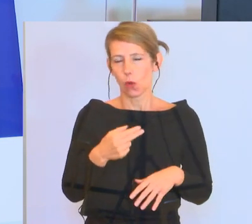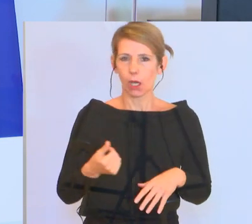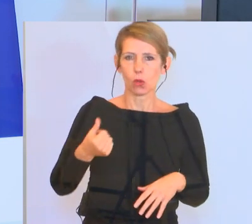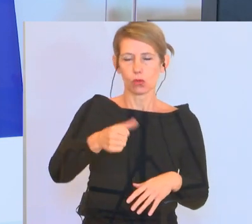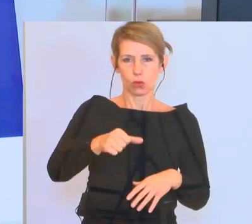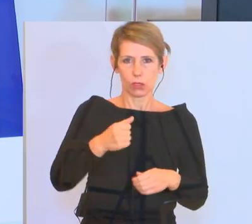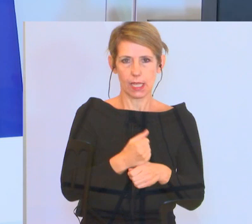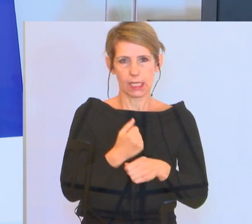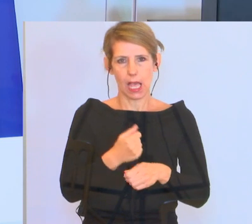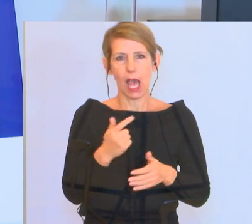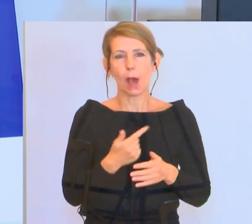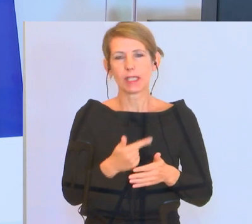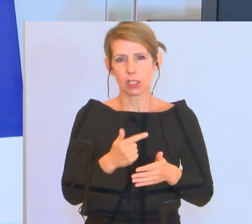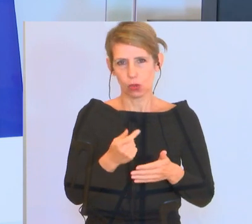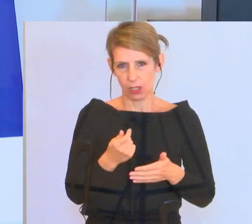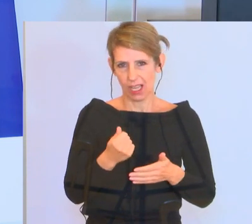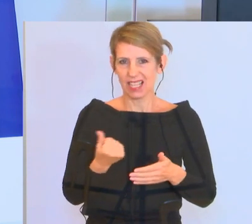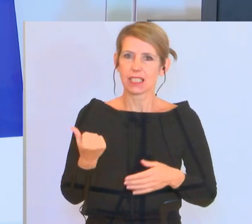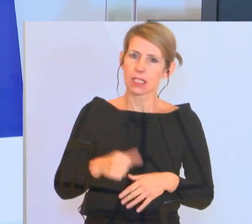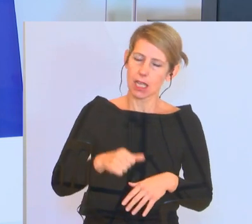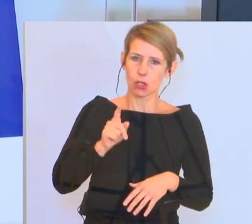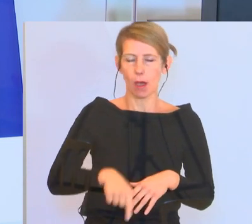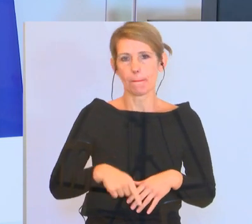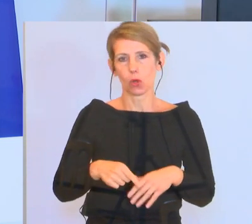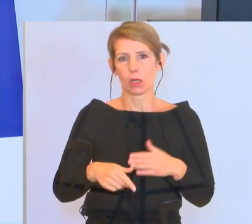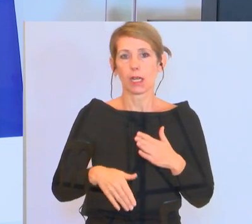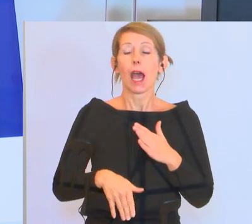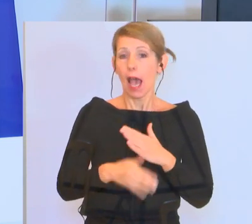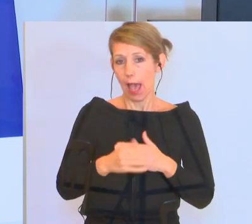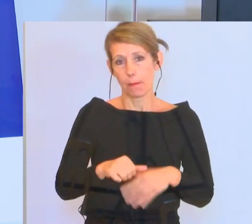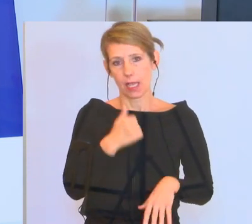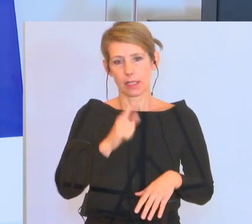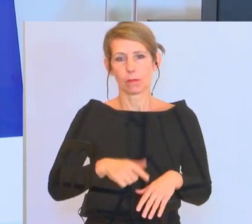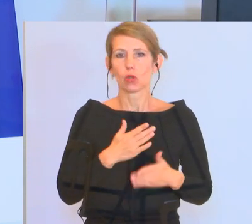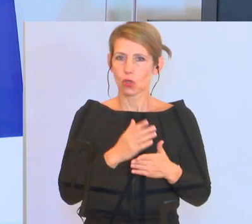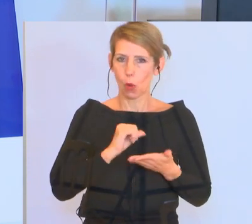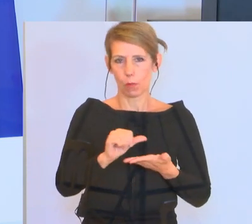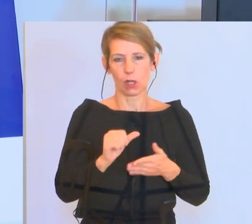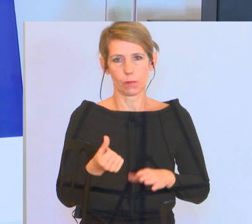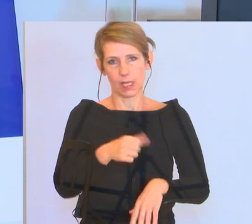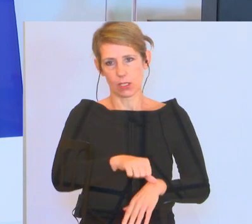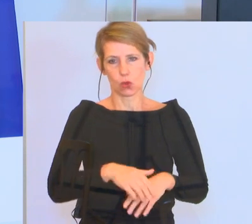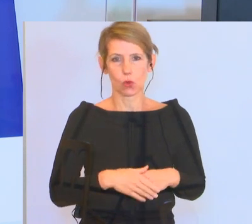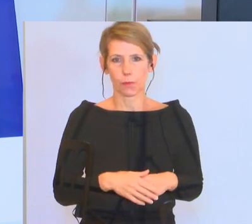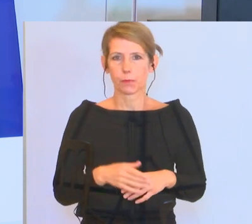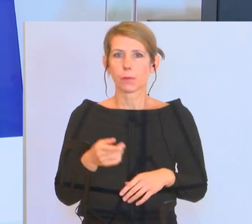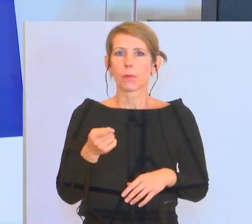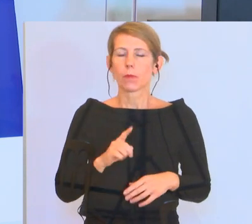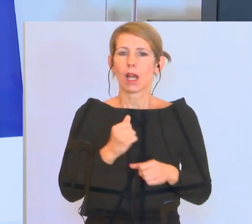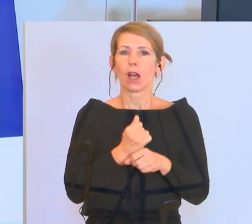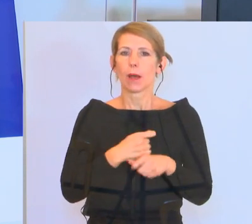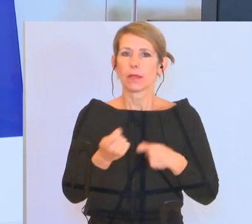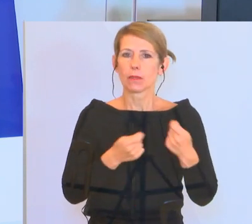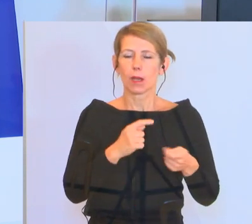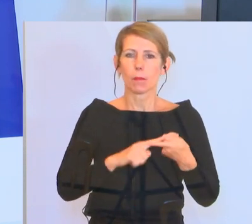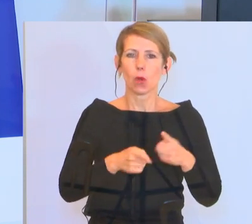zum Arbeitslosengeld pro Monat ab dem ersten Monat hinzu. Wir haben auch darüber hinaus einen vollgepackten